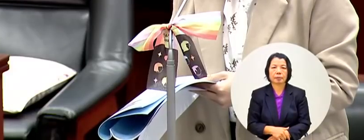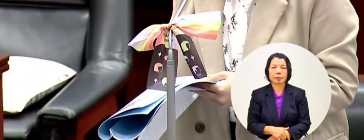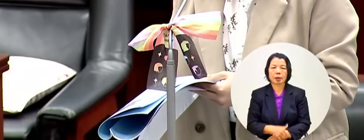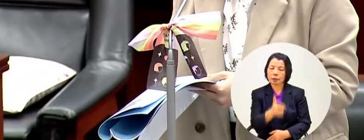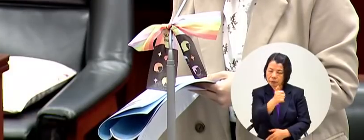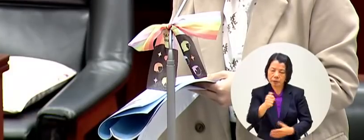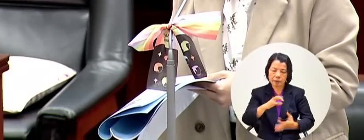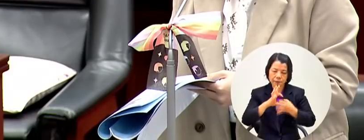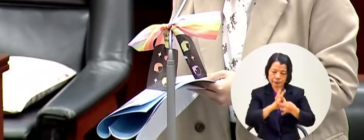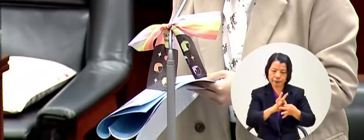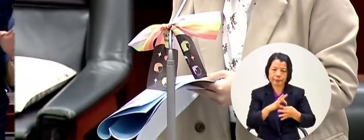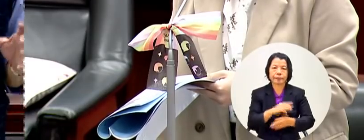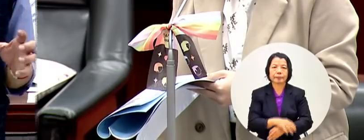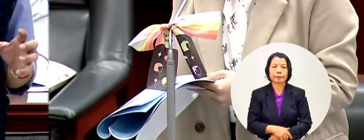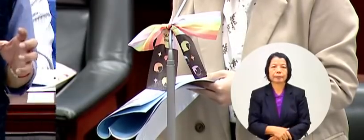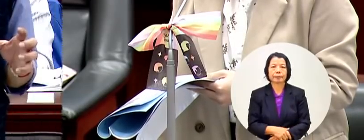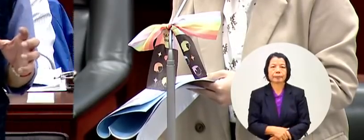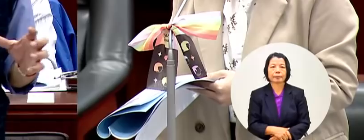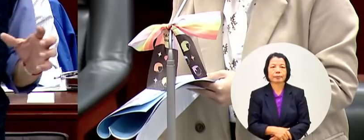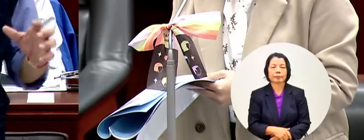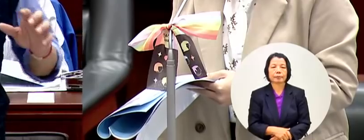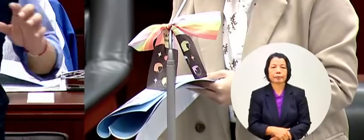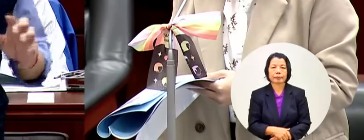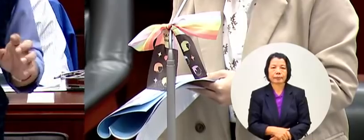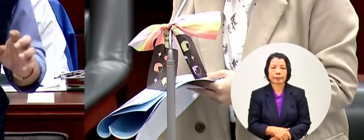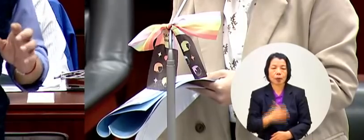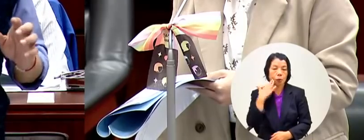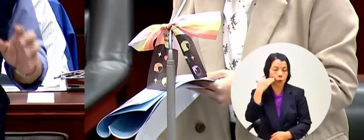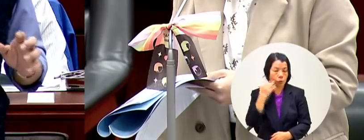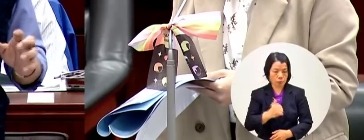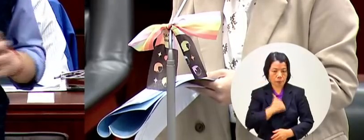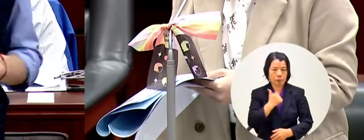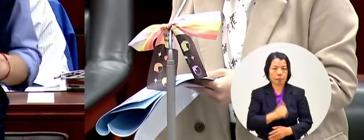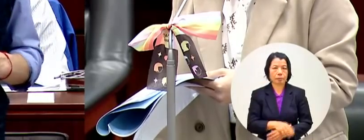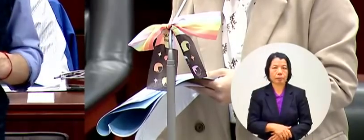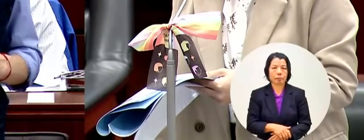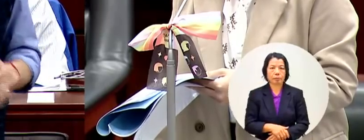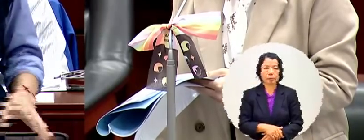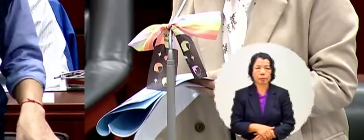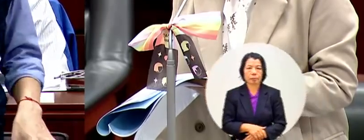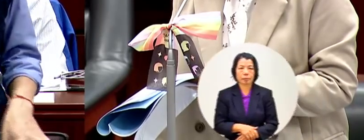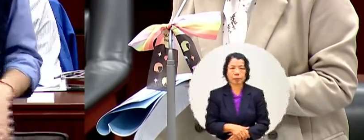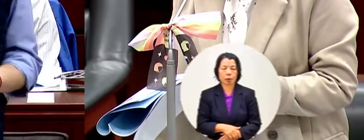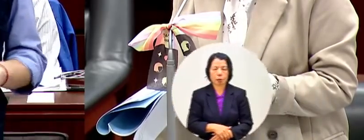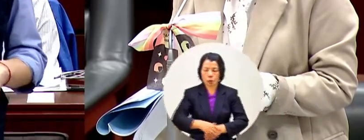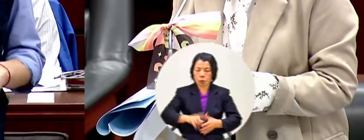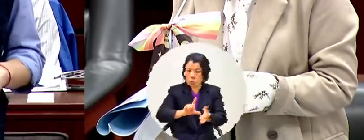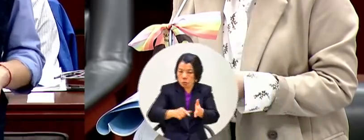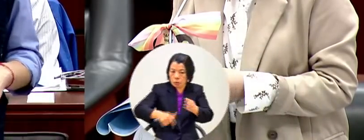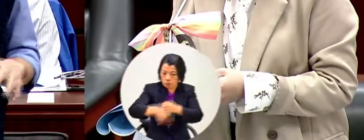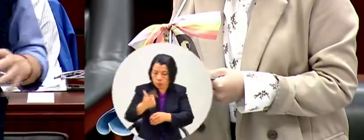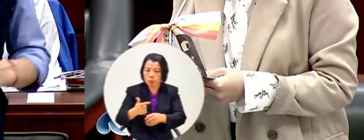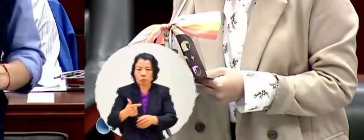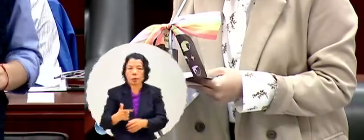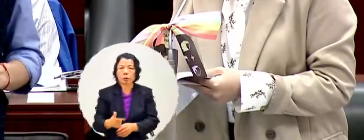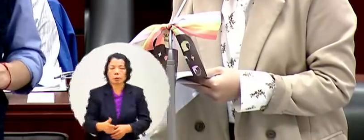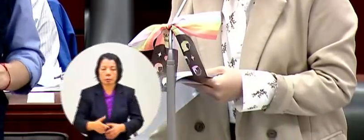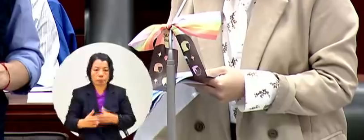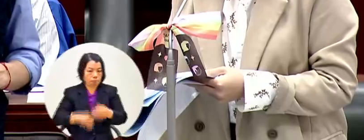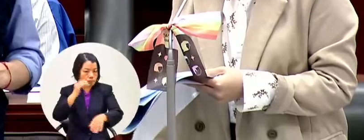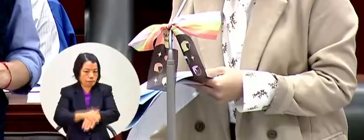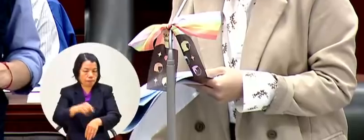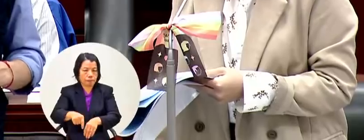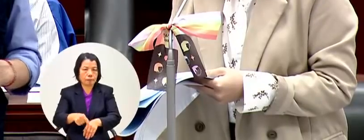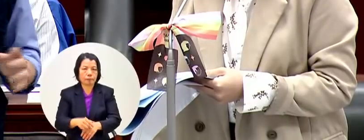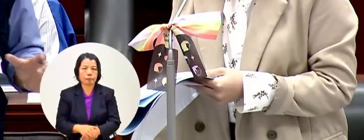如果真的能够通通快速有效落实成功，大概全台湾10年之内，